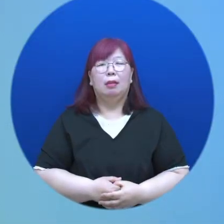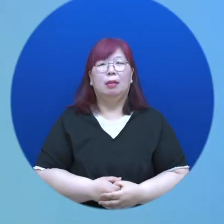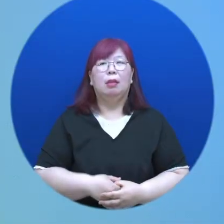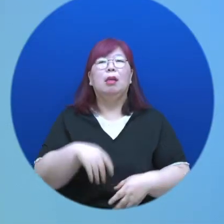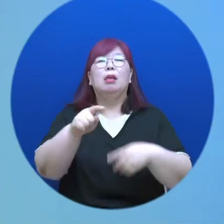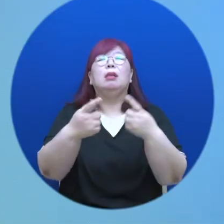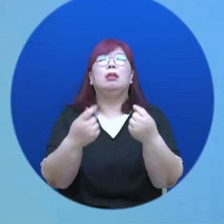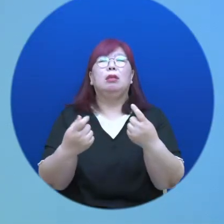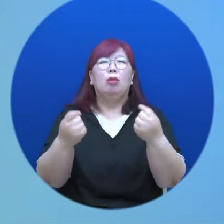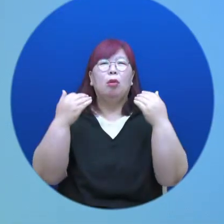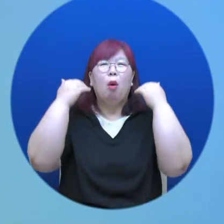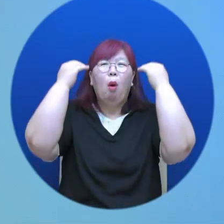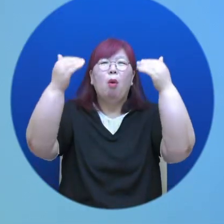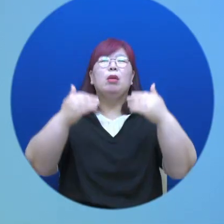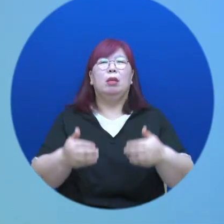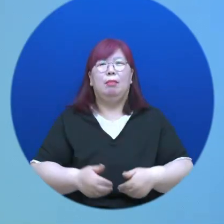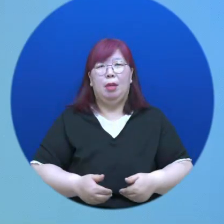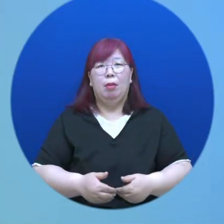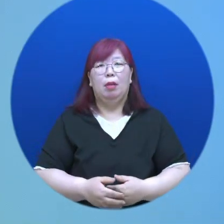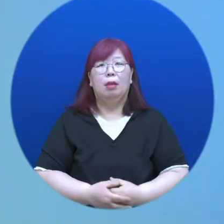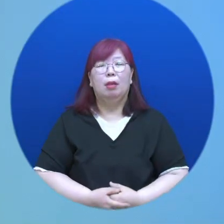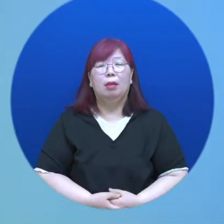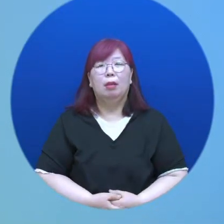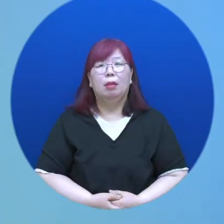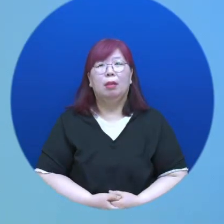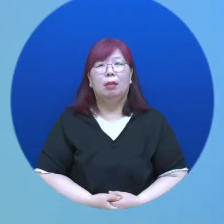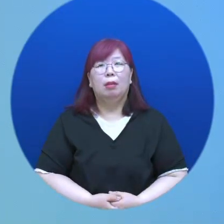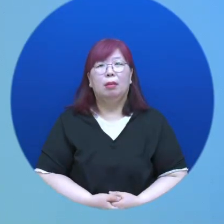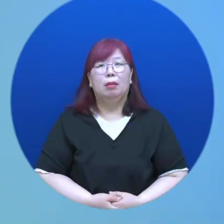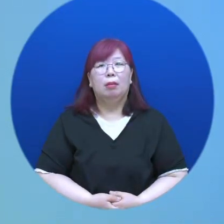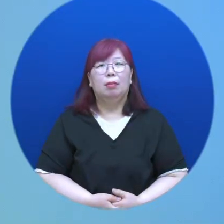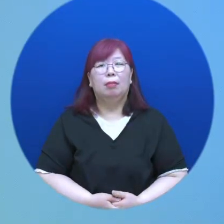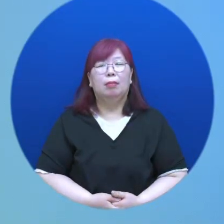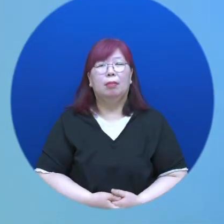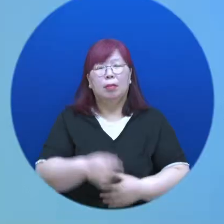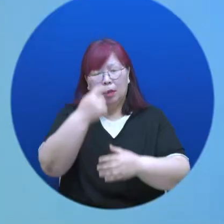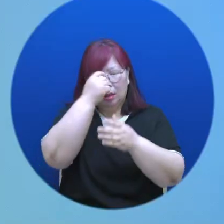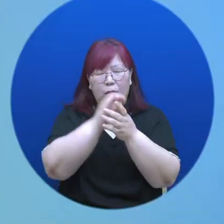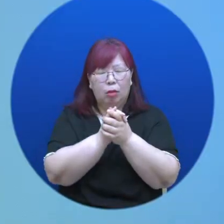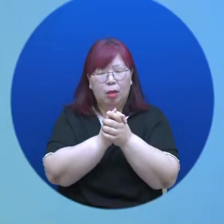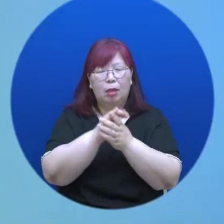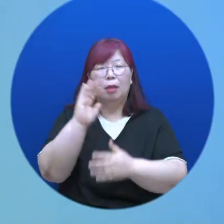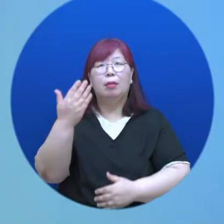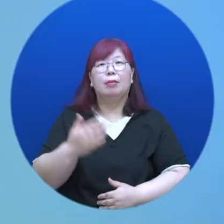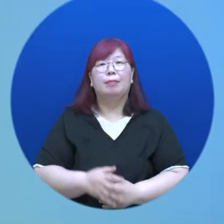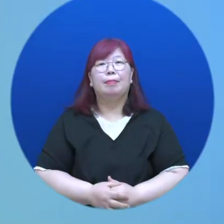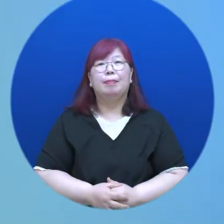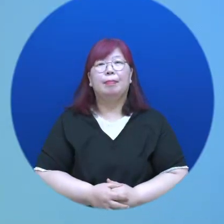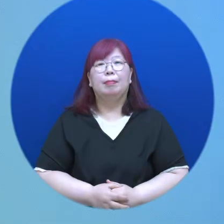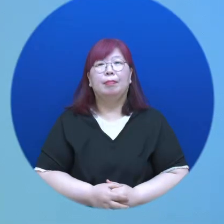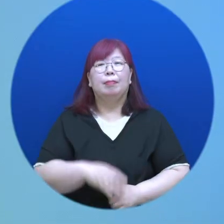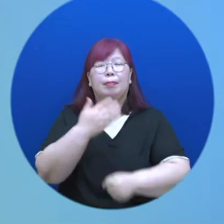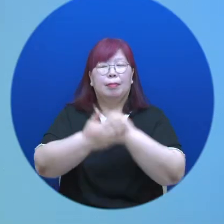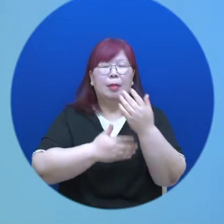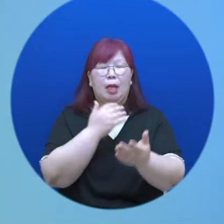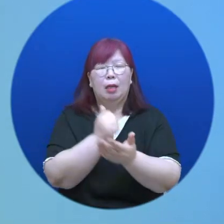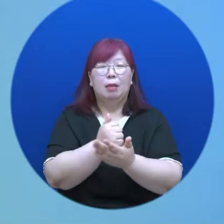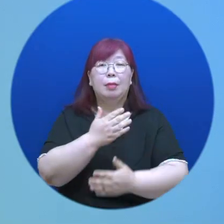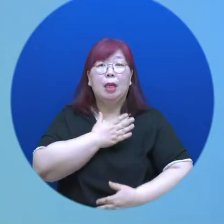그런 어른이 필요한 거구나. 그리고 기도하게 되더라고요. 하나님,